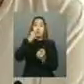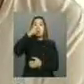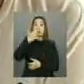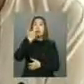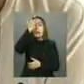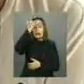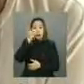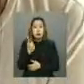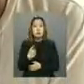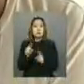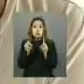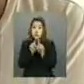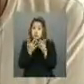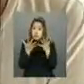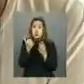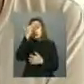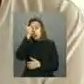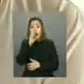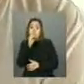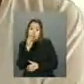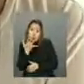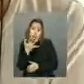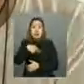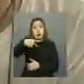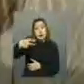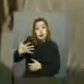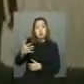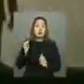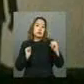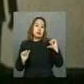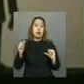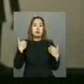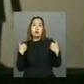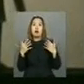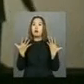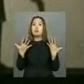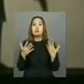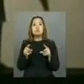วครับคำร้องก็ไม่เหมือนกันการและแสดงก็ไม่เหมือนกัน